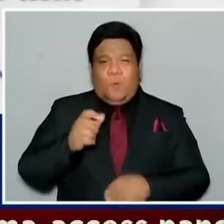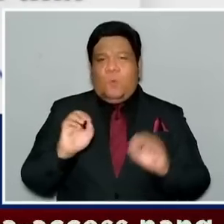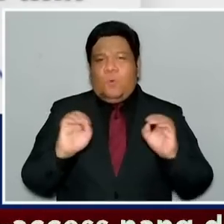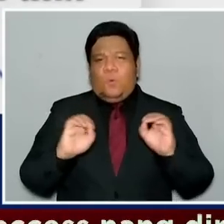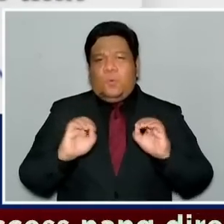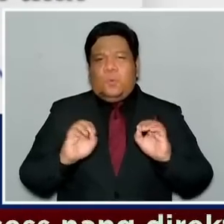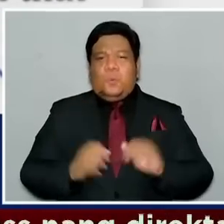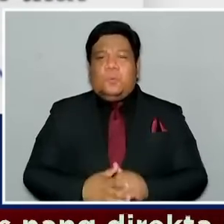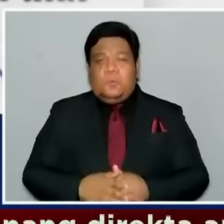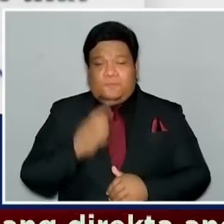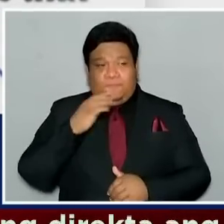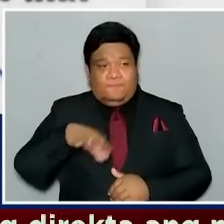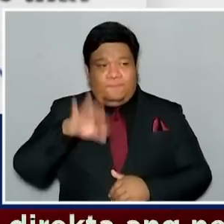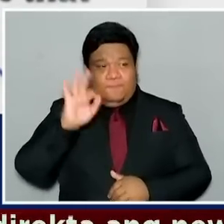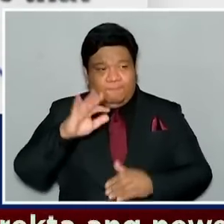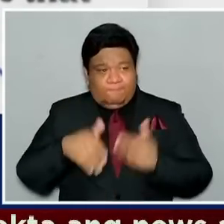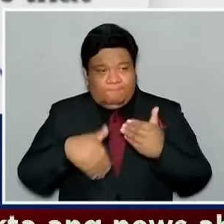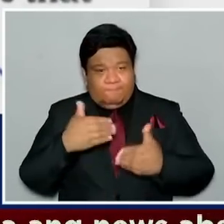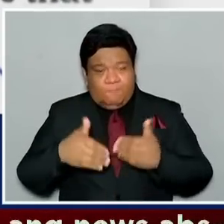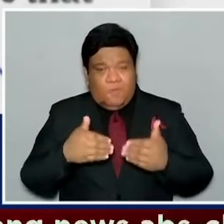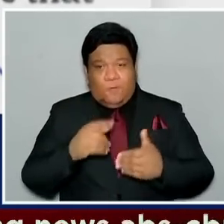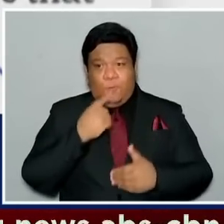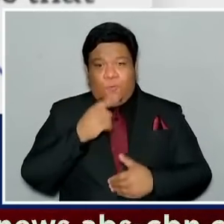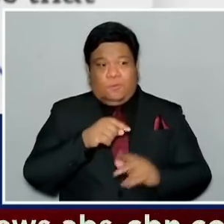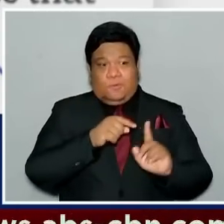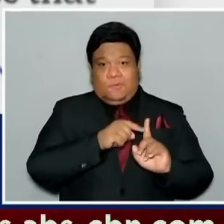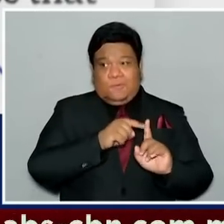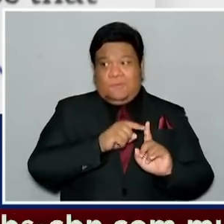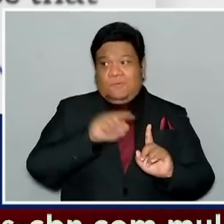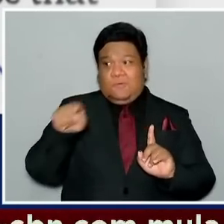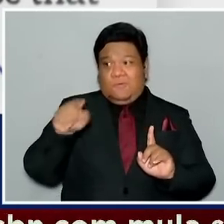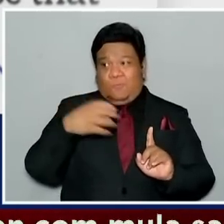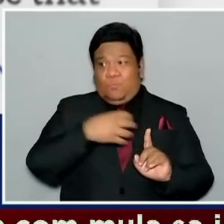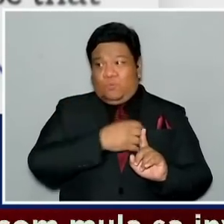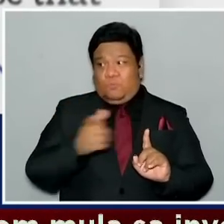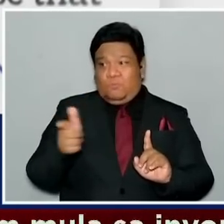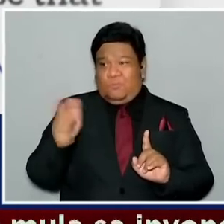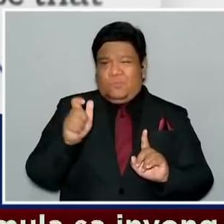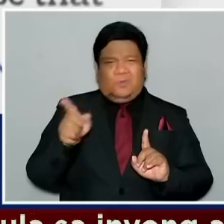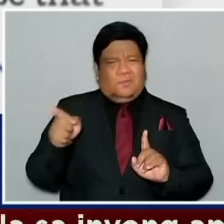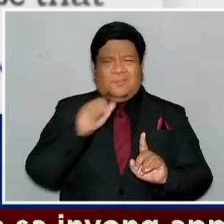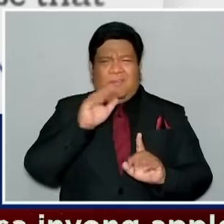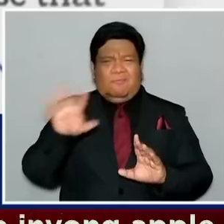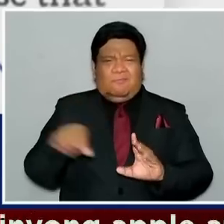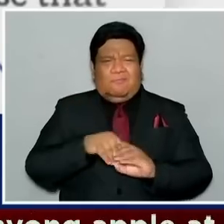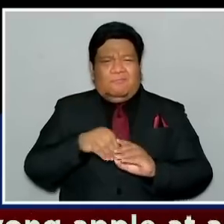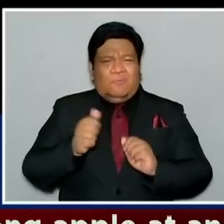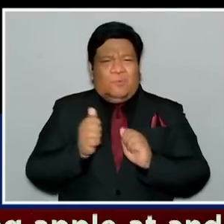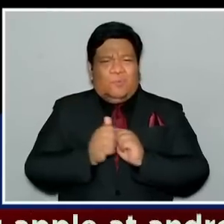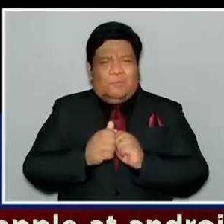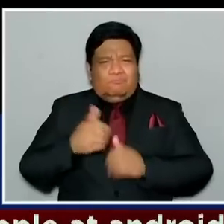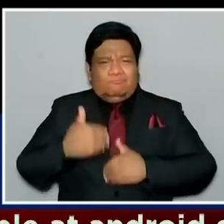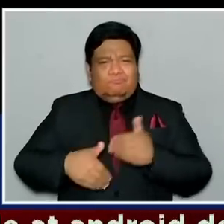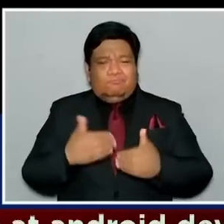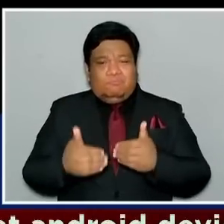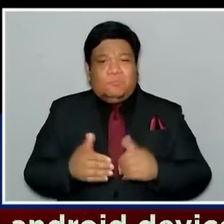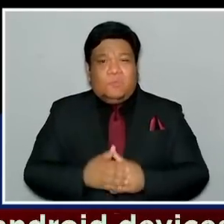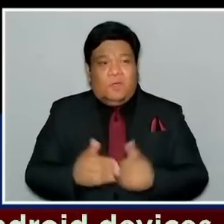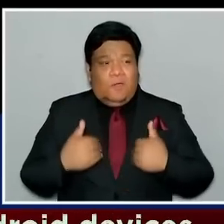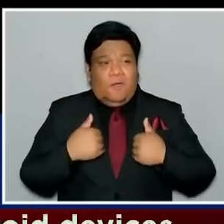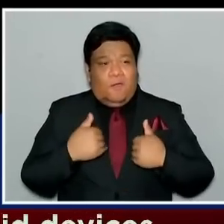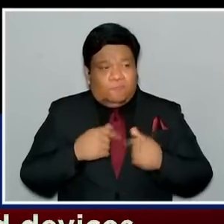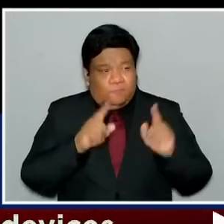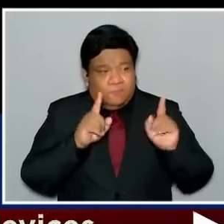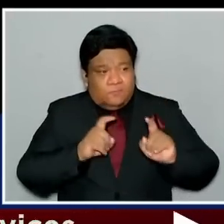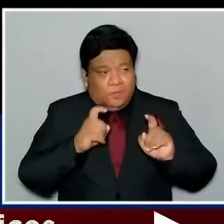paglilitis na ang pulis na sinasabing binaril ni Murillo ay hindi naman kasama sa operasyon. Nagnegatibo rin sa paraffin test si